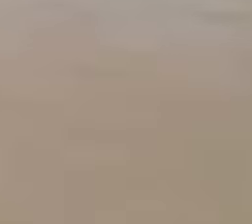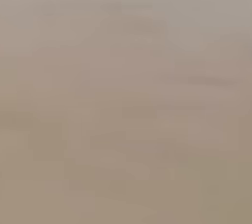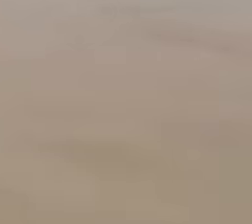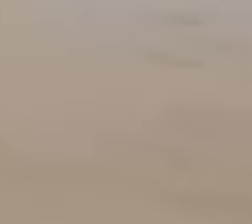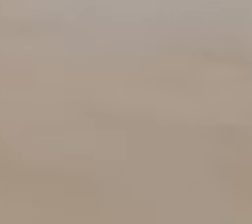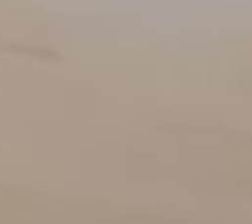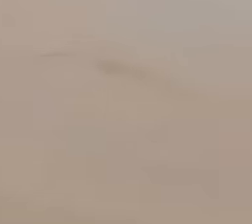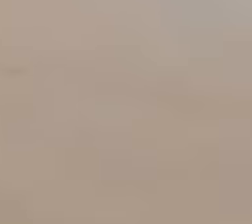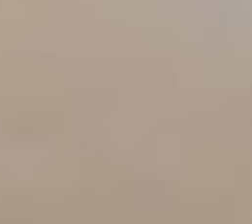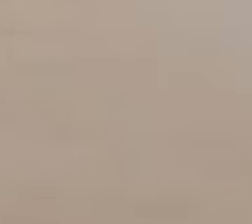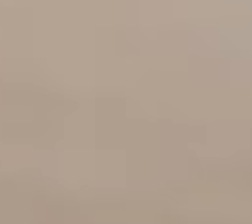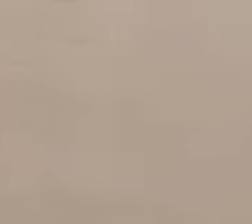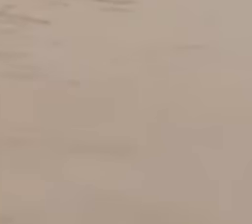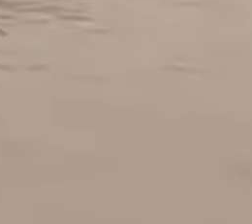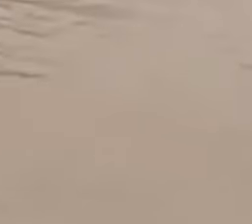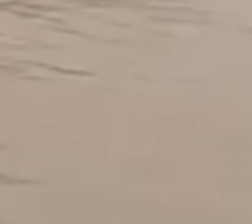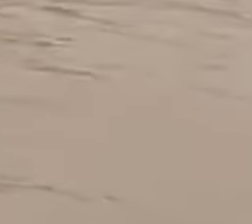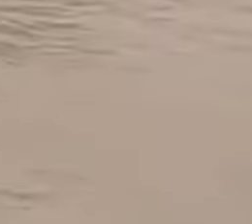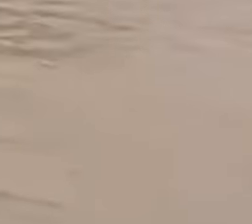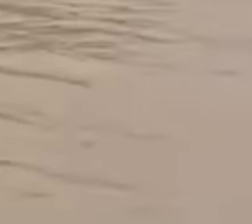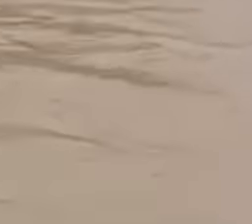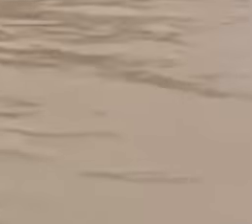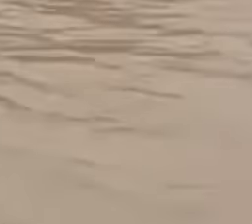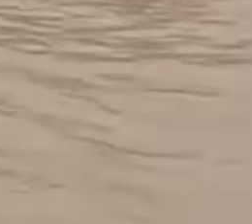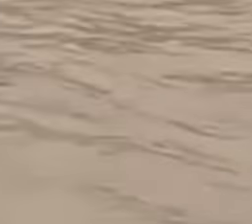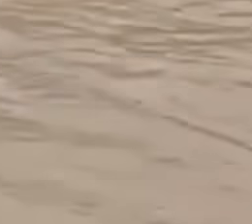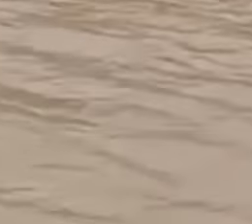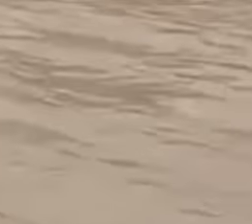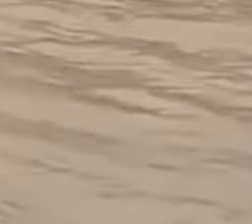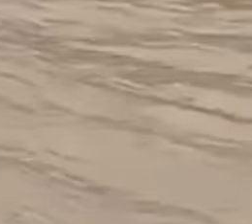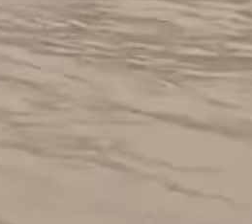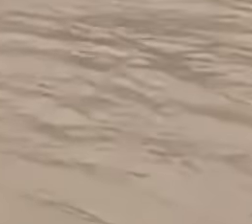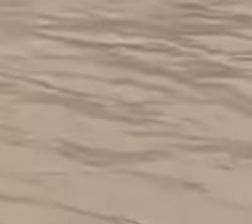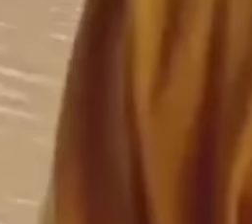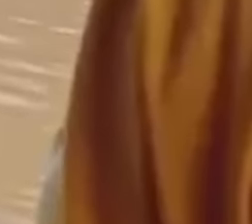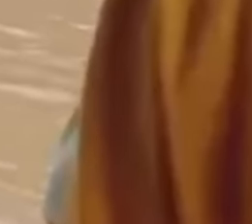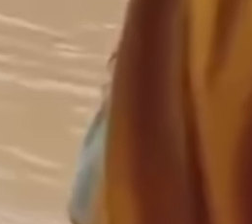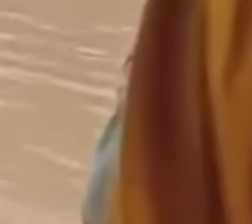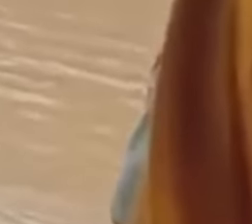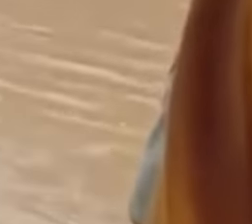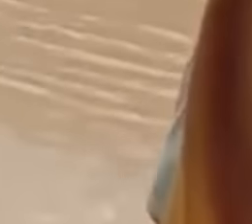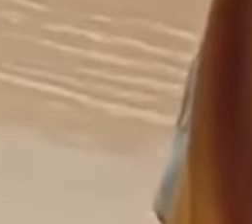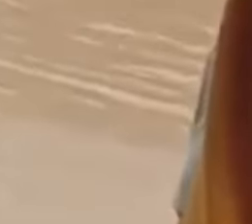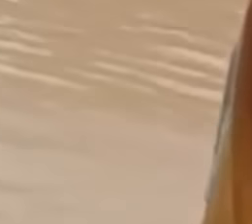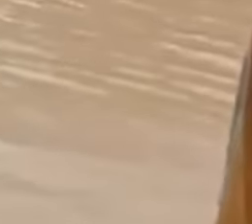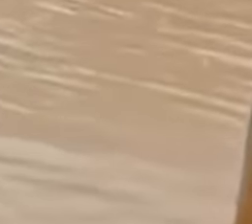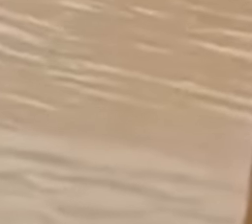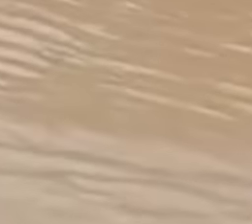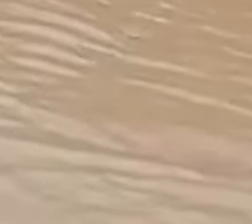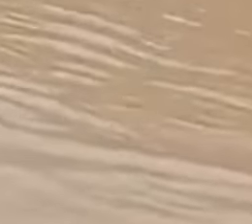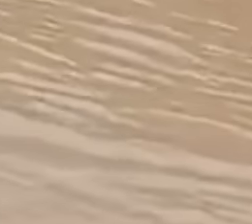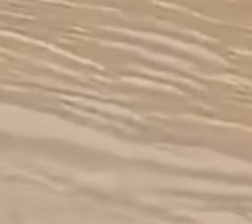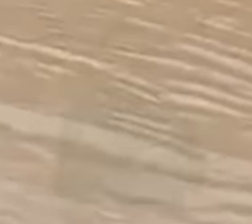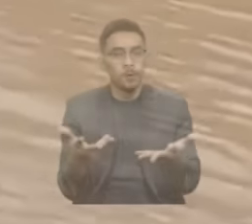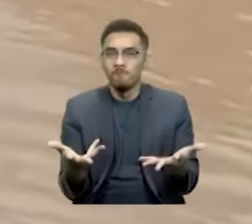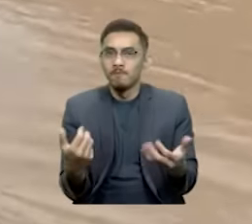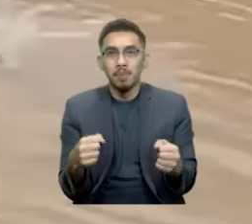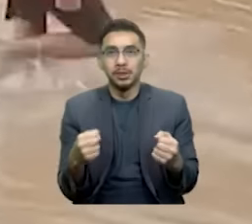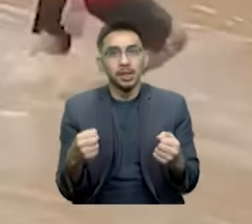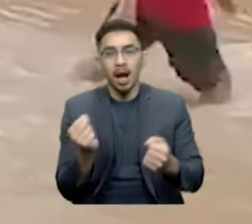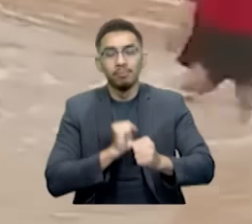kecamatan terendam banjir hingga setinggi 1,5 meter. Akses jalan warga terputus, bahkan jalan pintas